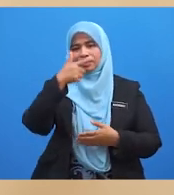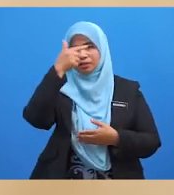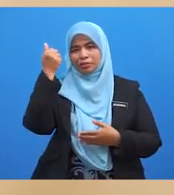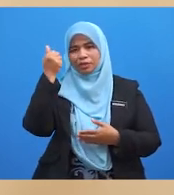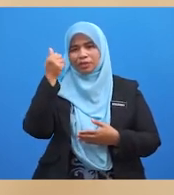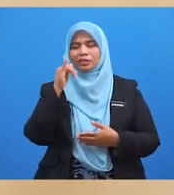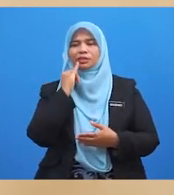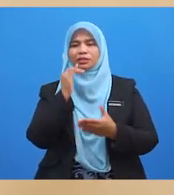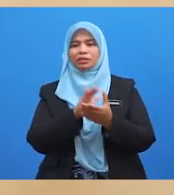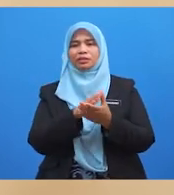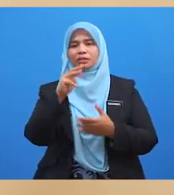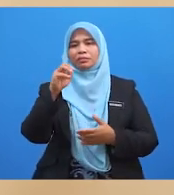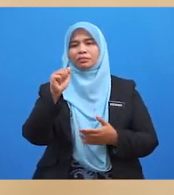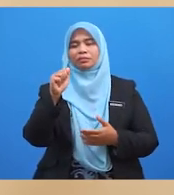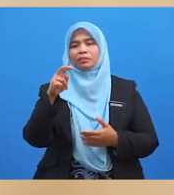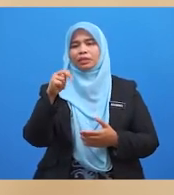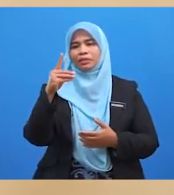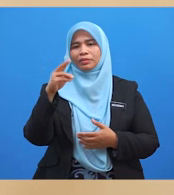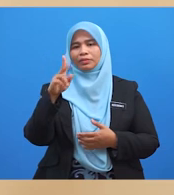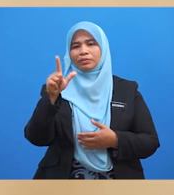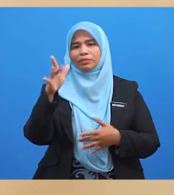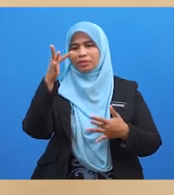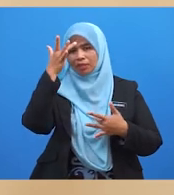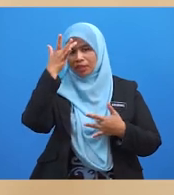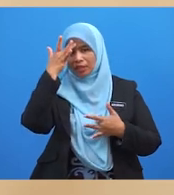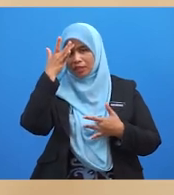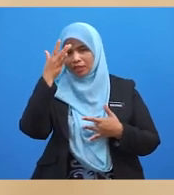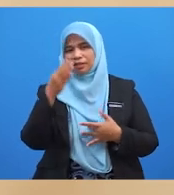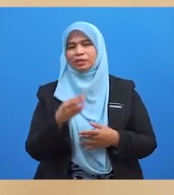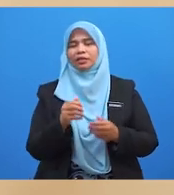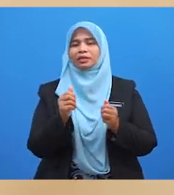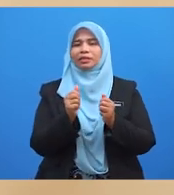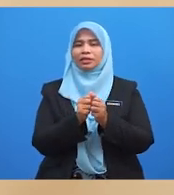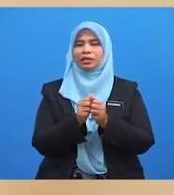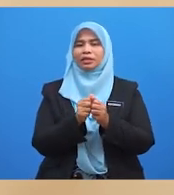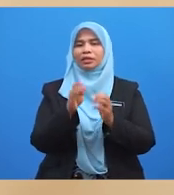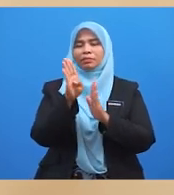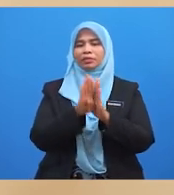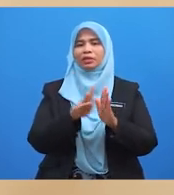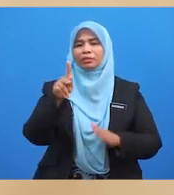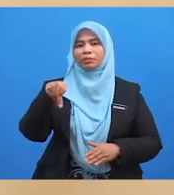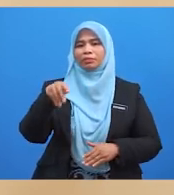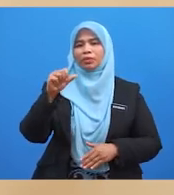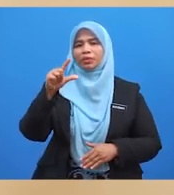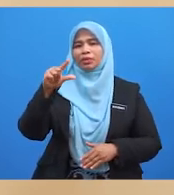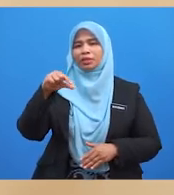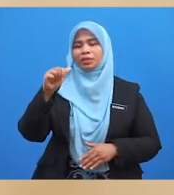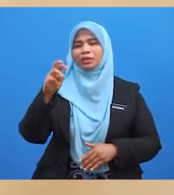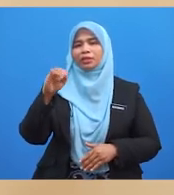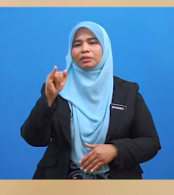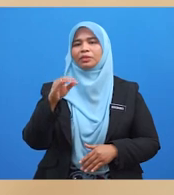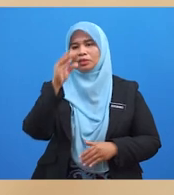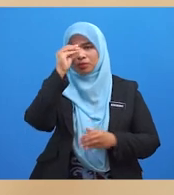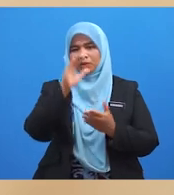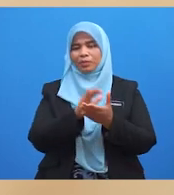isteri mandul, sakit atau sebagainya, dengan berpoligami, suami dapat menyambung keturunannya yang